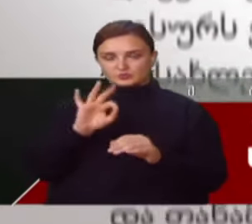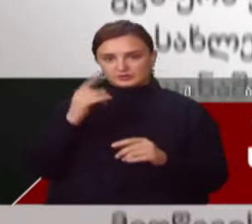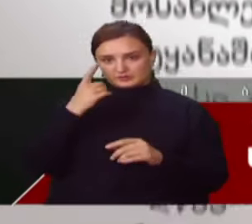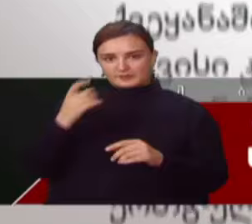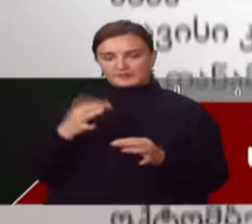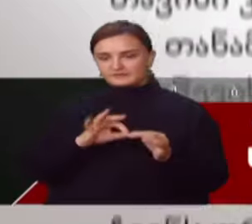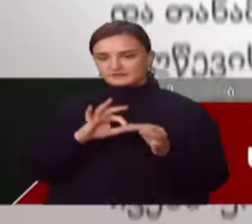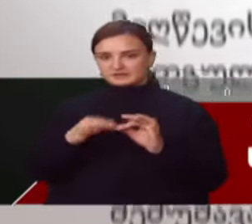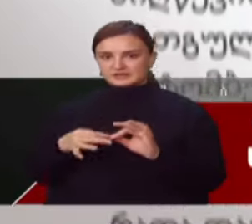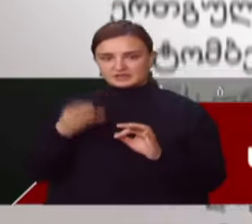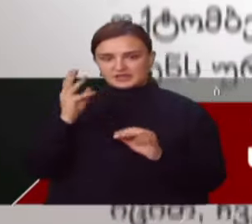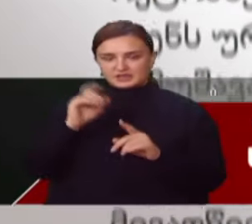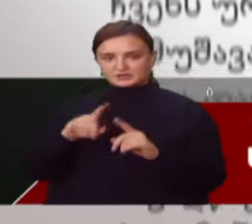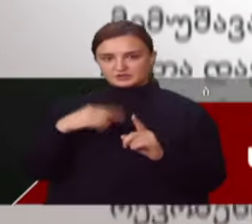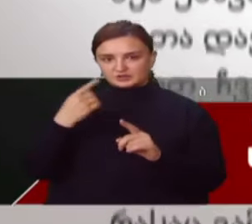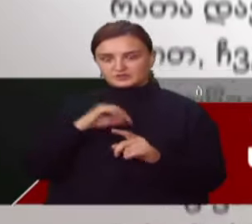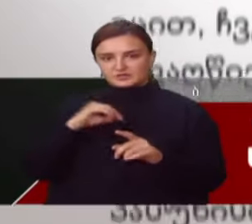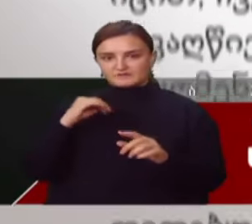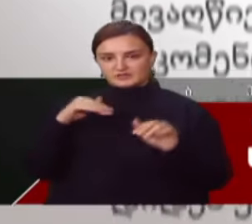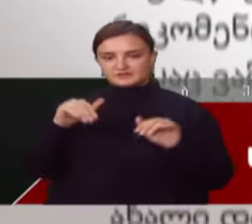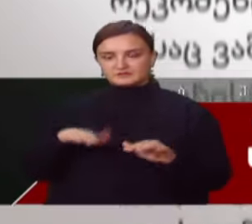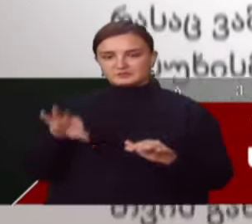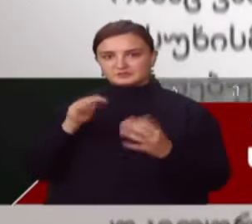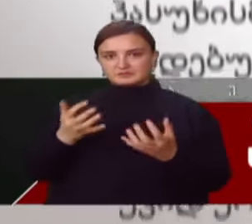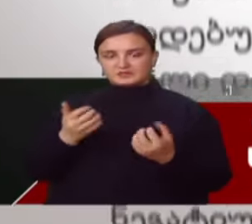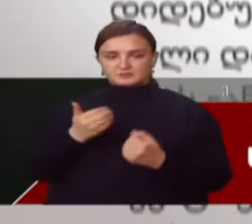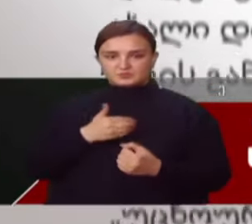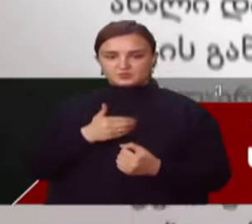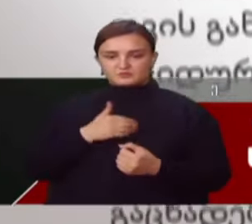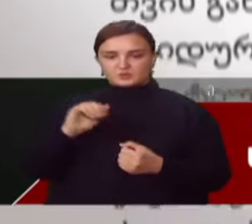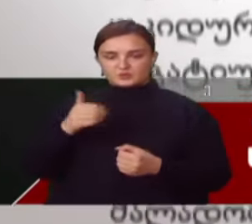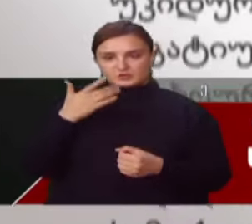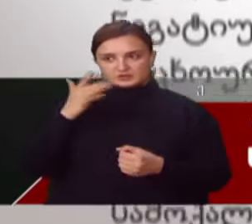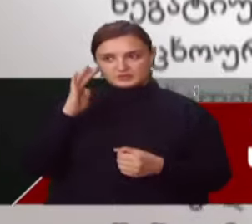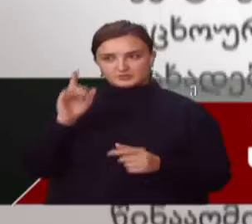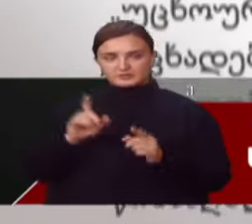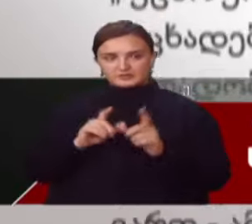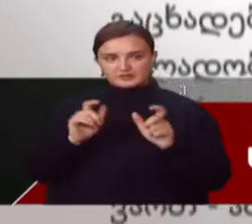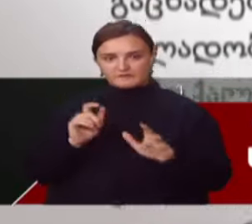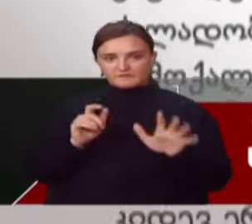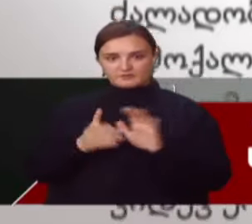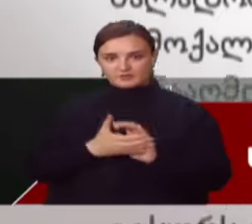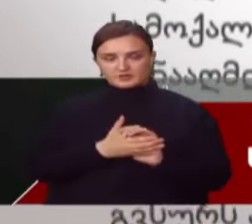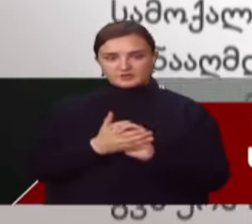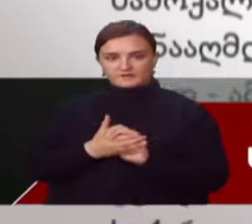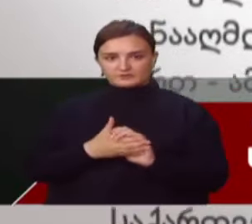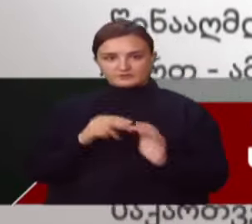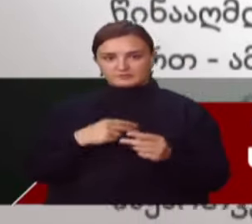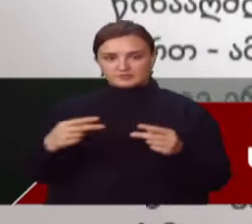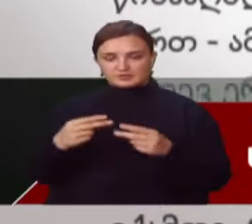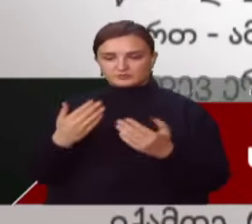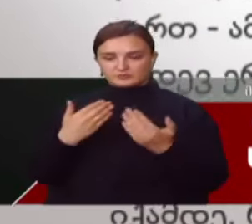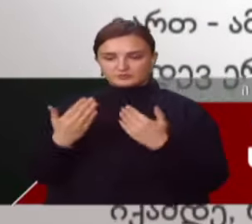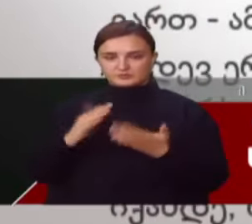უფრო ვრცლად ელჩი საუბრობს თავად ამ გადაწყვეტილების მიღების მოტივებზე, როგორც ამერიკასთან, ისე ევროკავშირთან პარტნიორული